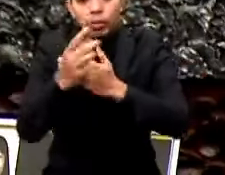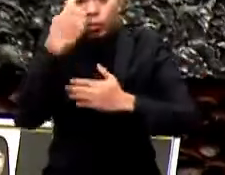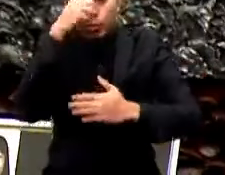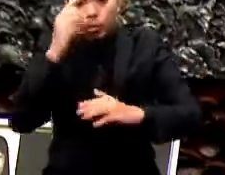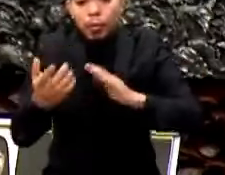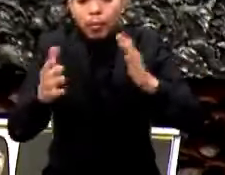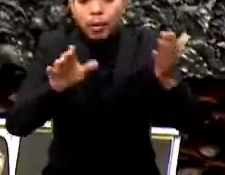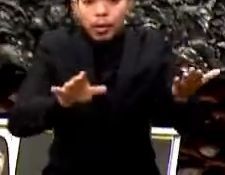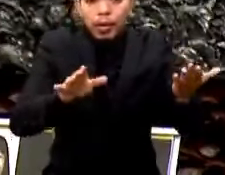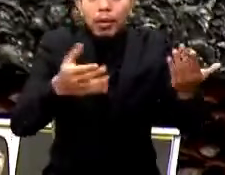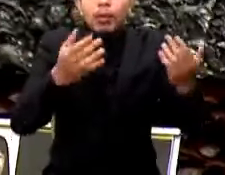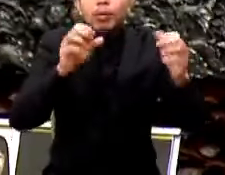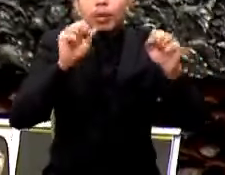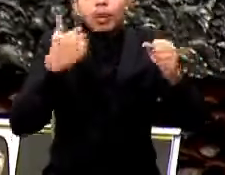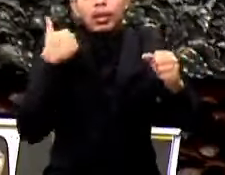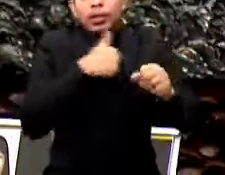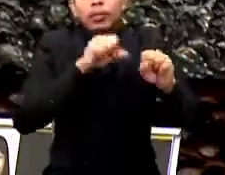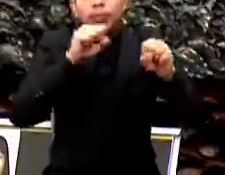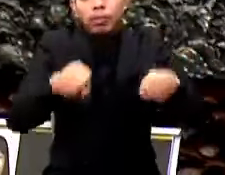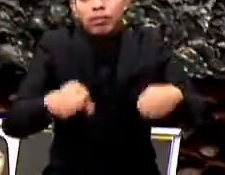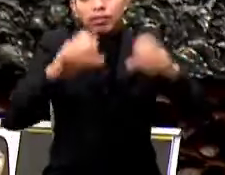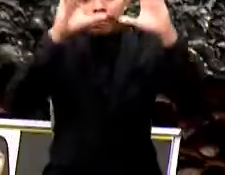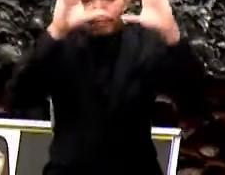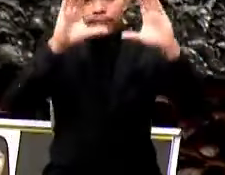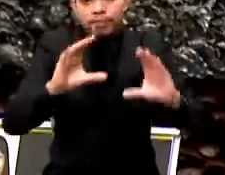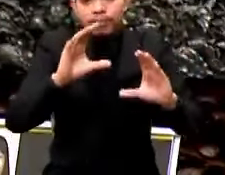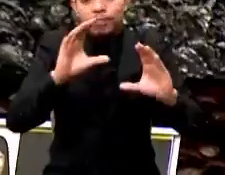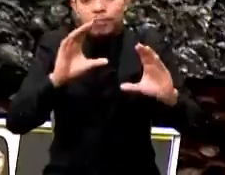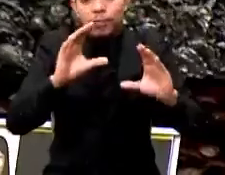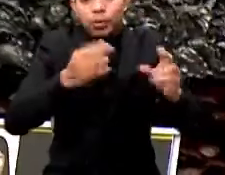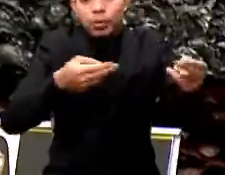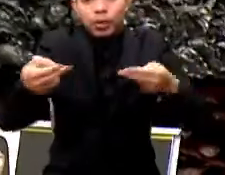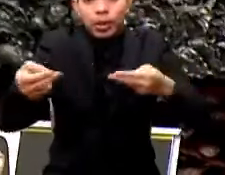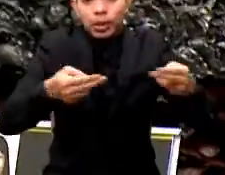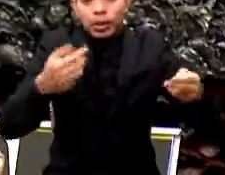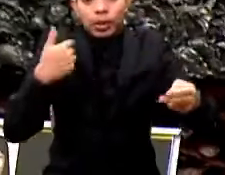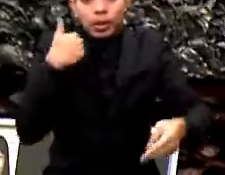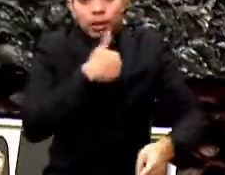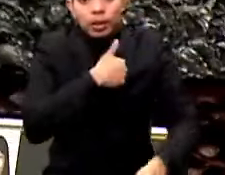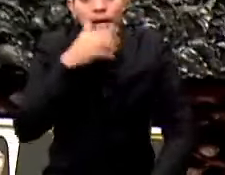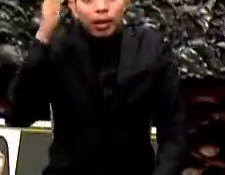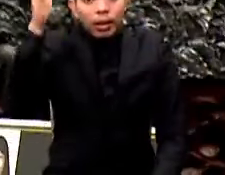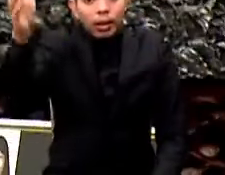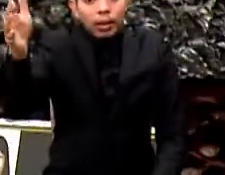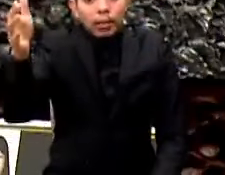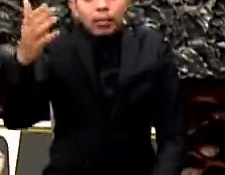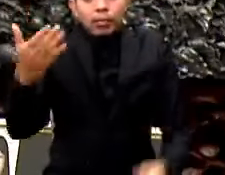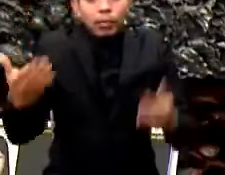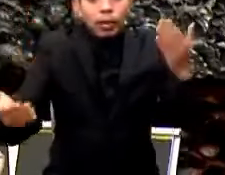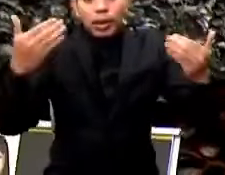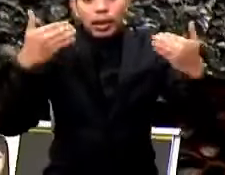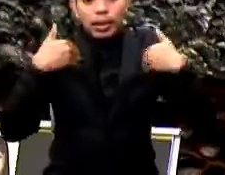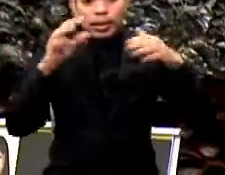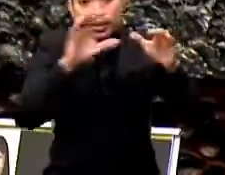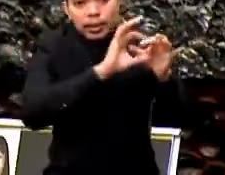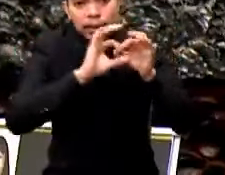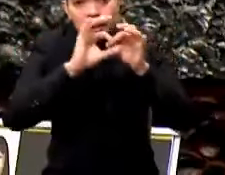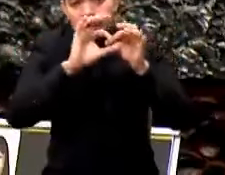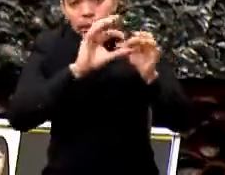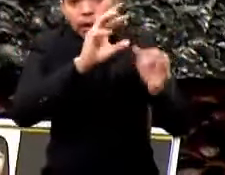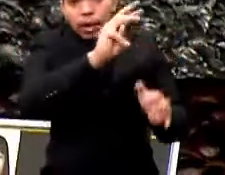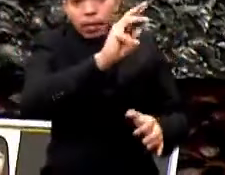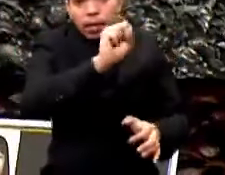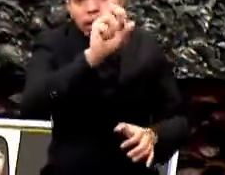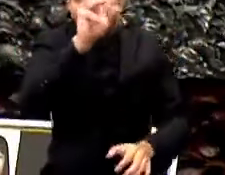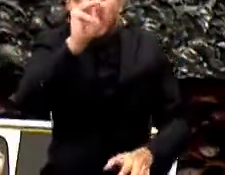kita handle selain daripada itu kita memastikan juga selepas ini akan ada kerjasama yang lebih rapat dengan MSN